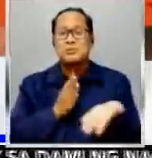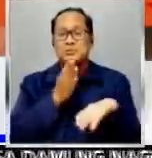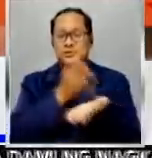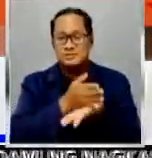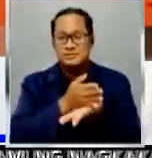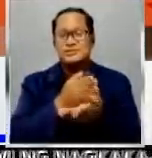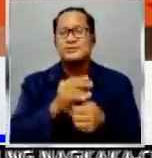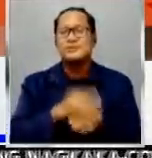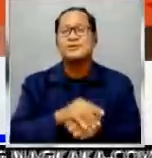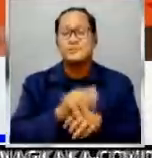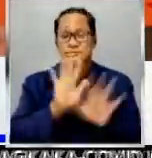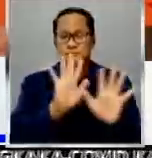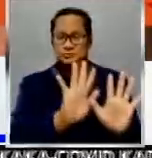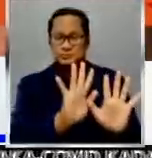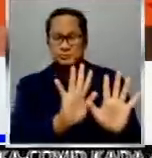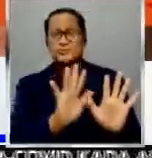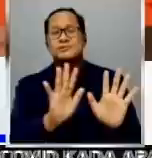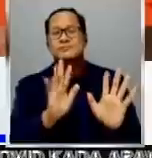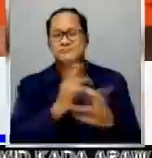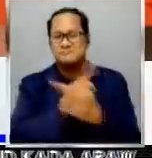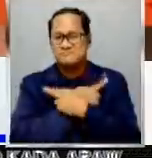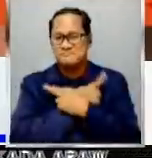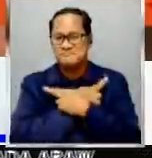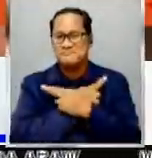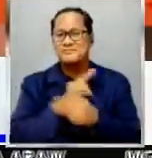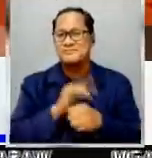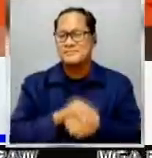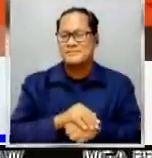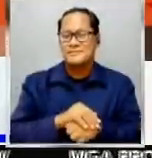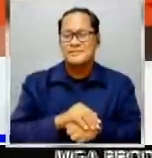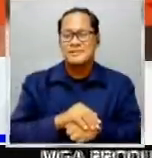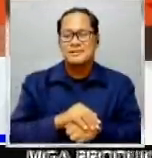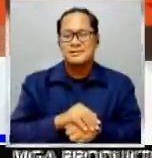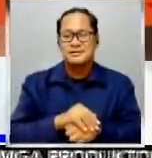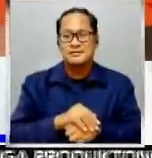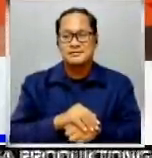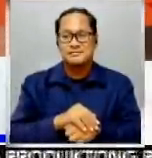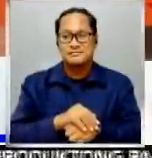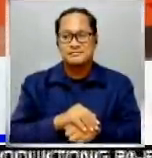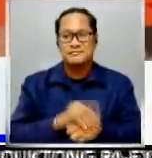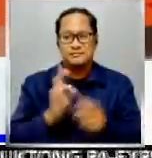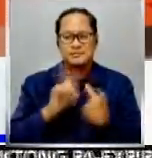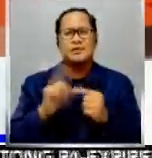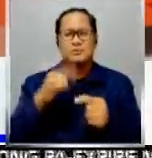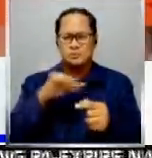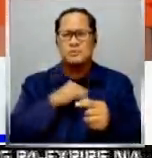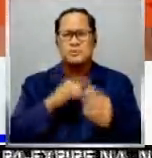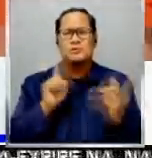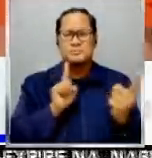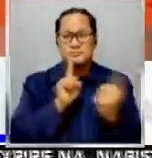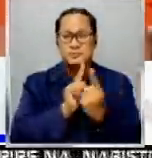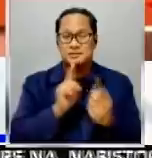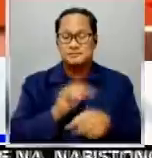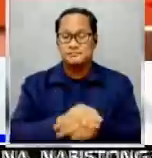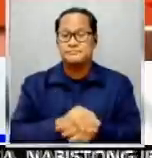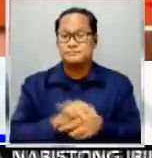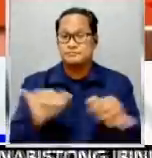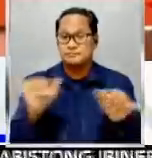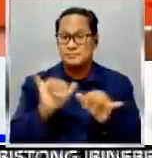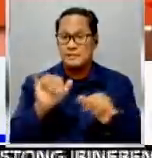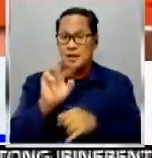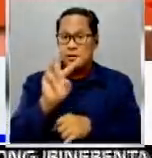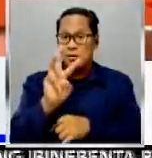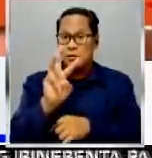Pahinga ka. At magkikita rin tayo. Sinabi rin ni Willie na soon ay muli